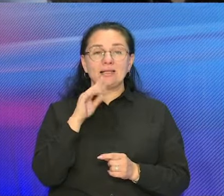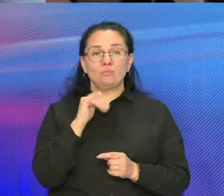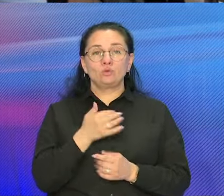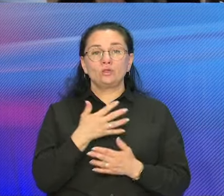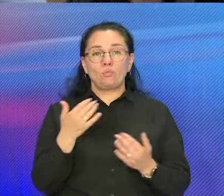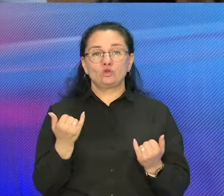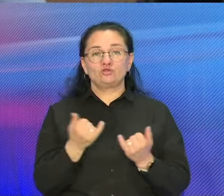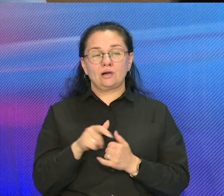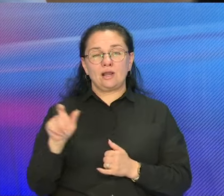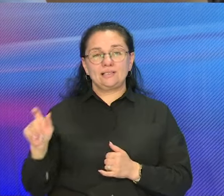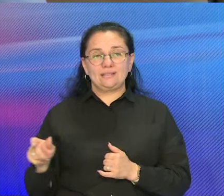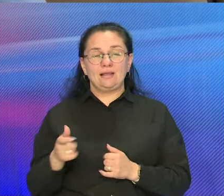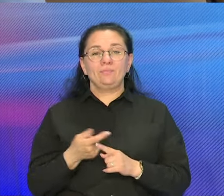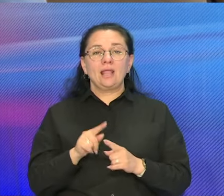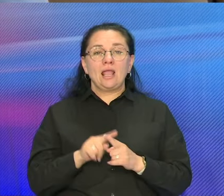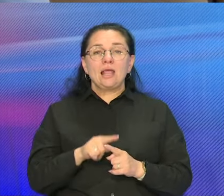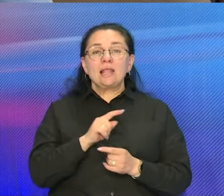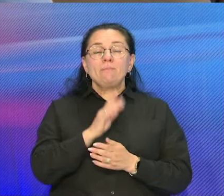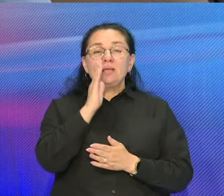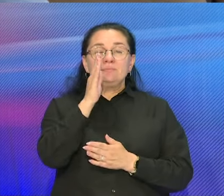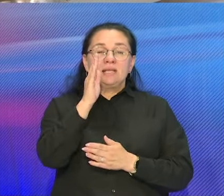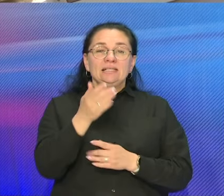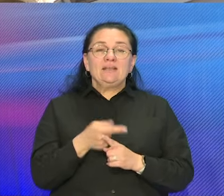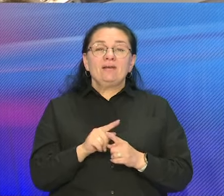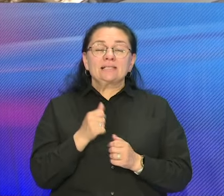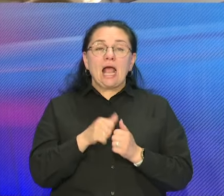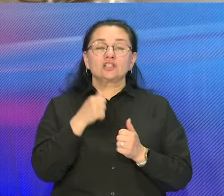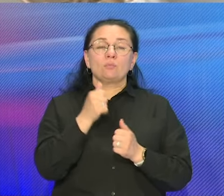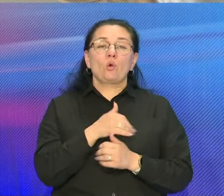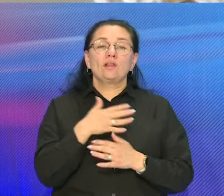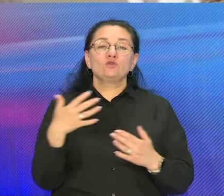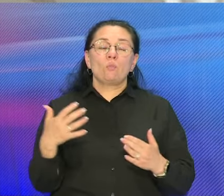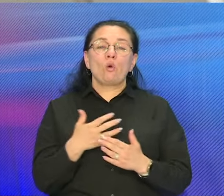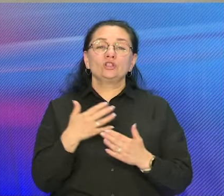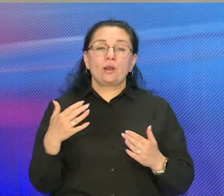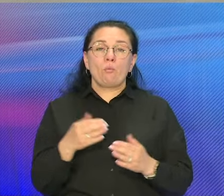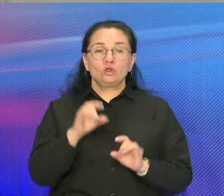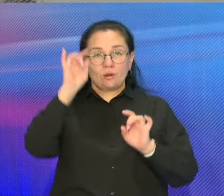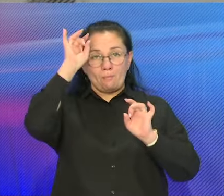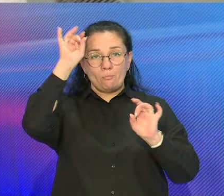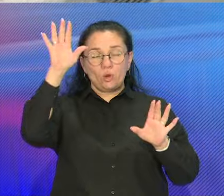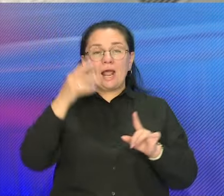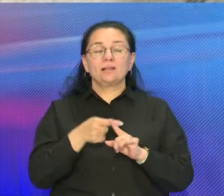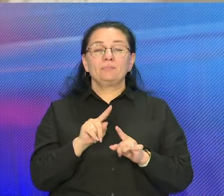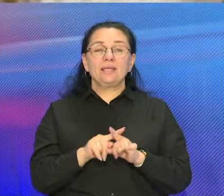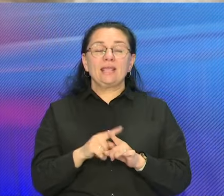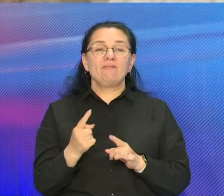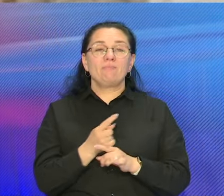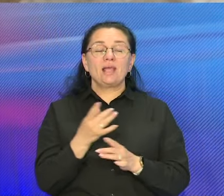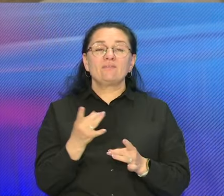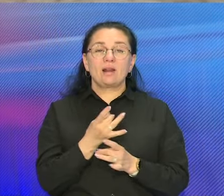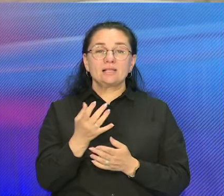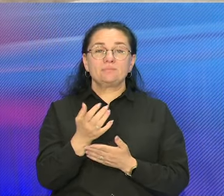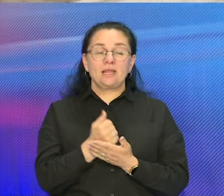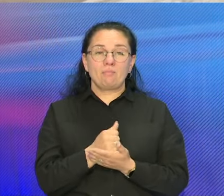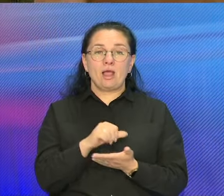Гастрономичный туризм перспективный на прамок Який с кожным годом становится усе больше популярным Гродинская область не первый раз примает удел у